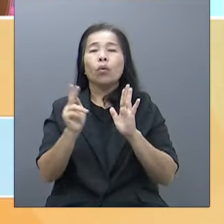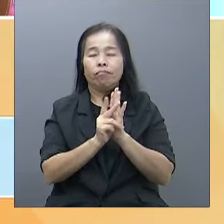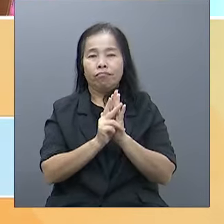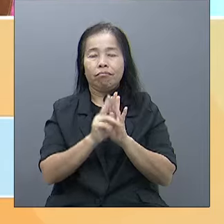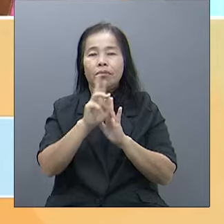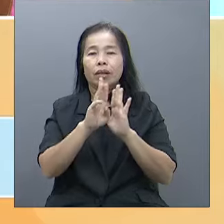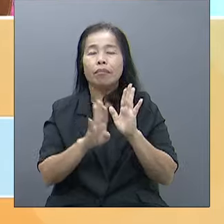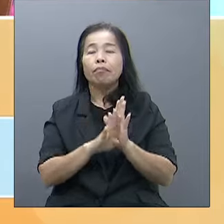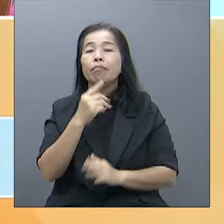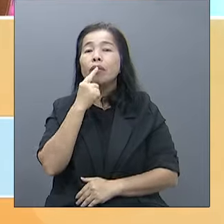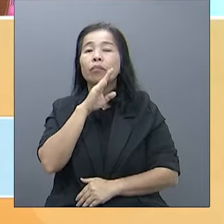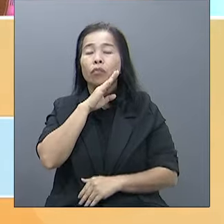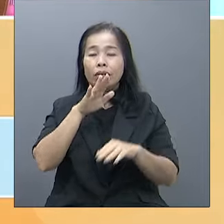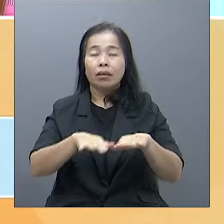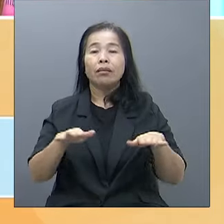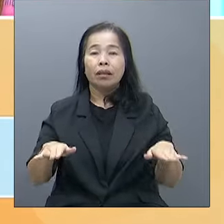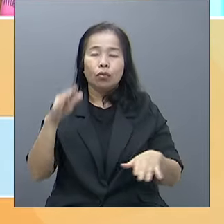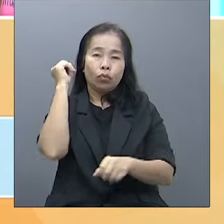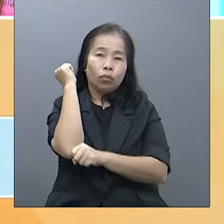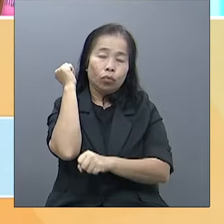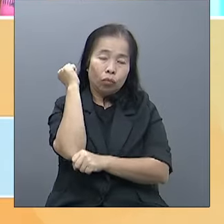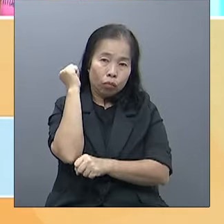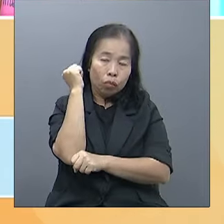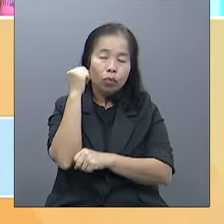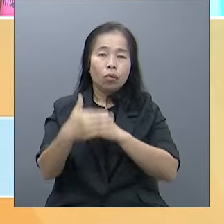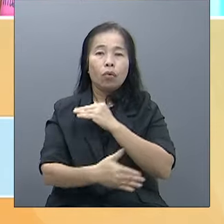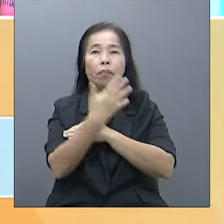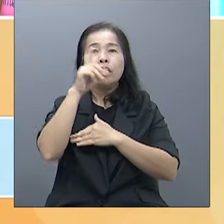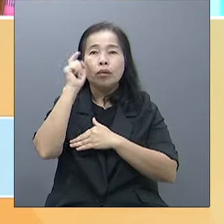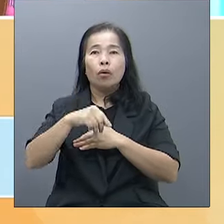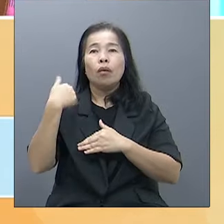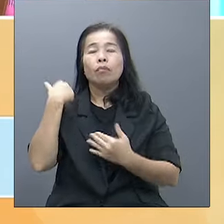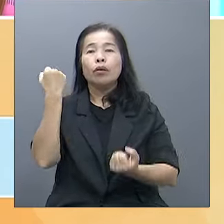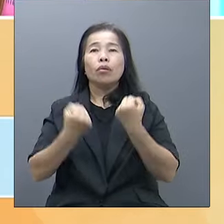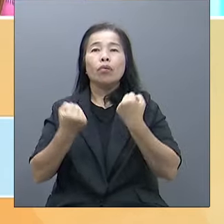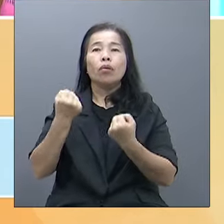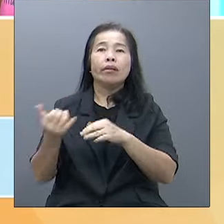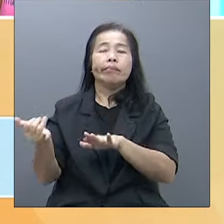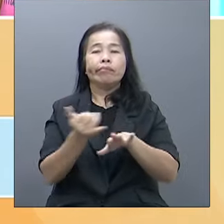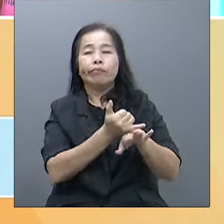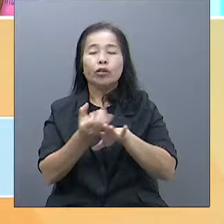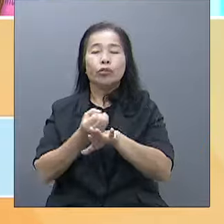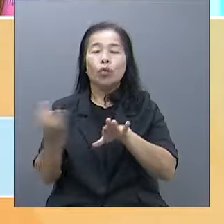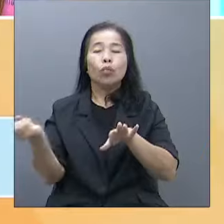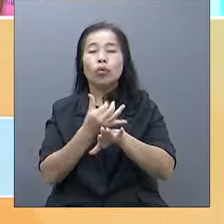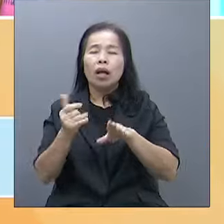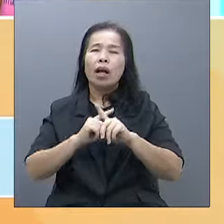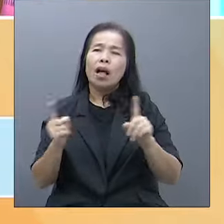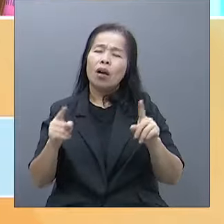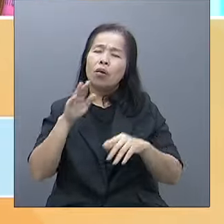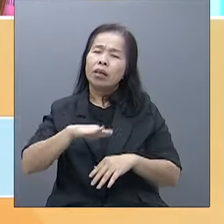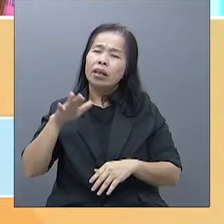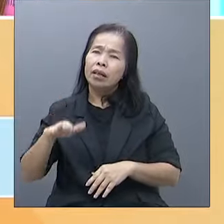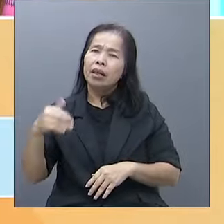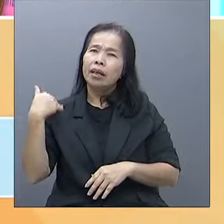นี้เขาบอกว่าสำหรับเด็กจนด้อยโอกาสให้จัดรถรับส่งได ้ โจ๊กไหมแล้วไอ้เด็กที่มันฐานะต่างกันมันจะ